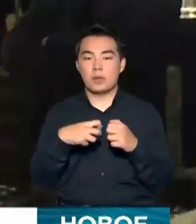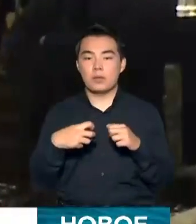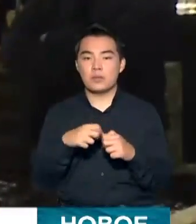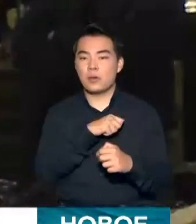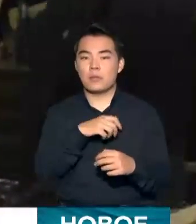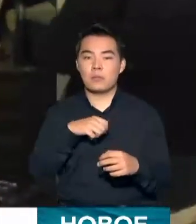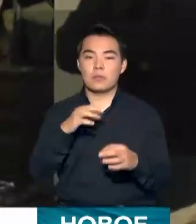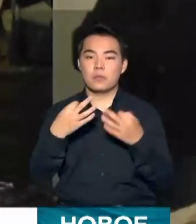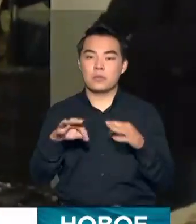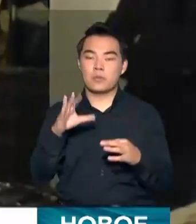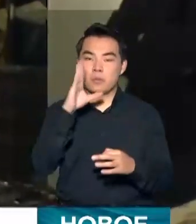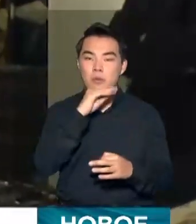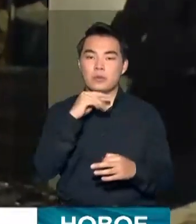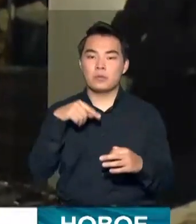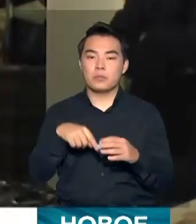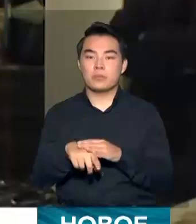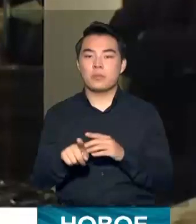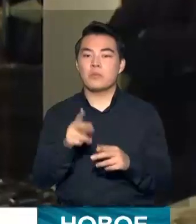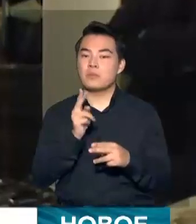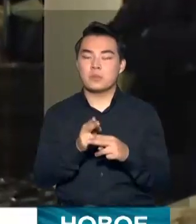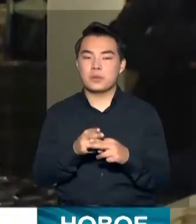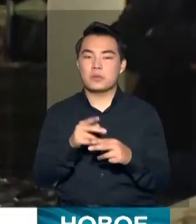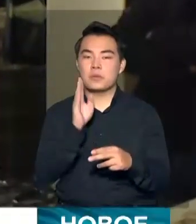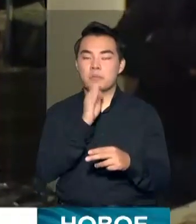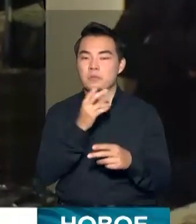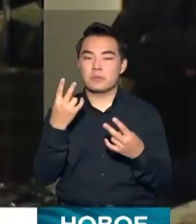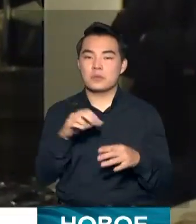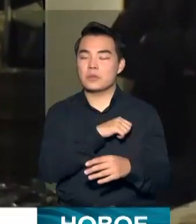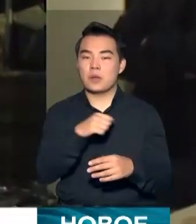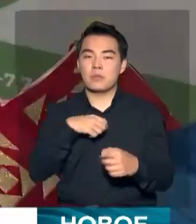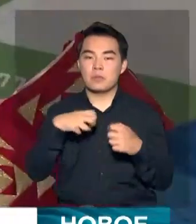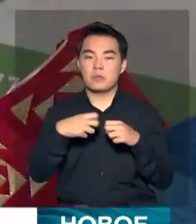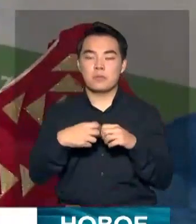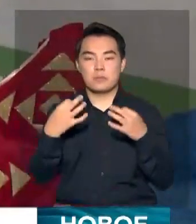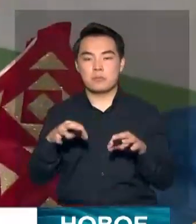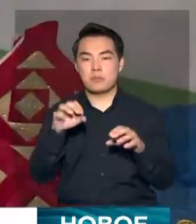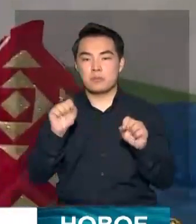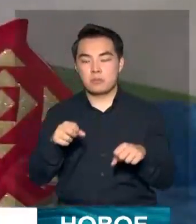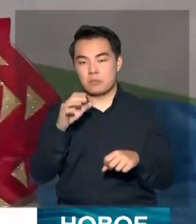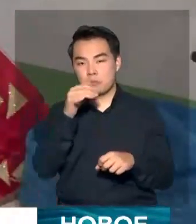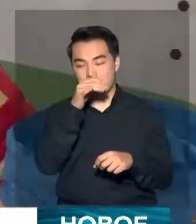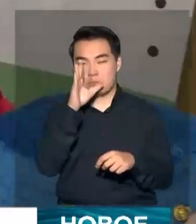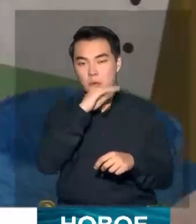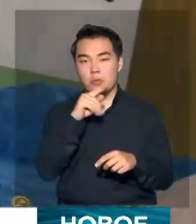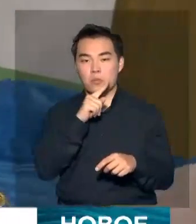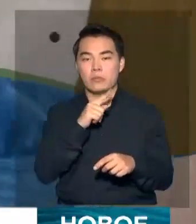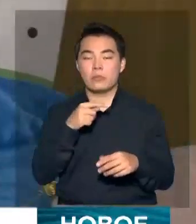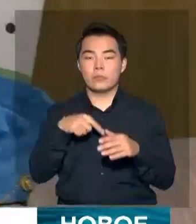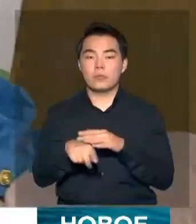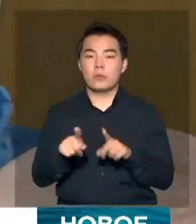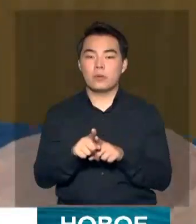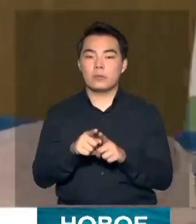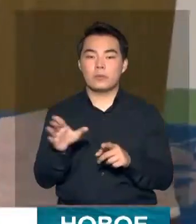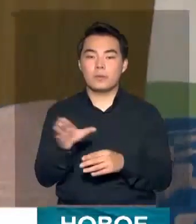сами решают, но для этого просто мешать им не надо в этом плане. Серьезно. Свыше 100 участниц проекта когда-то